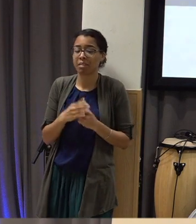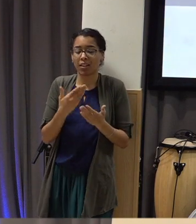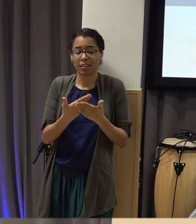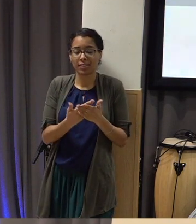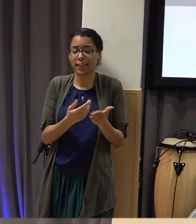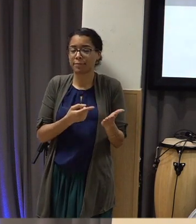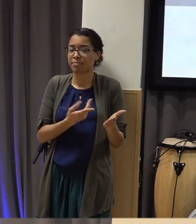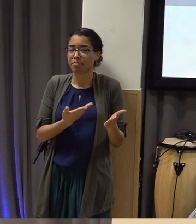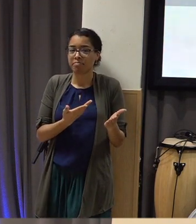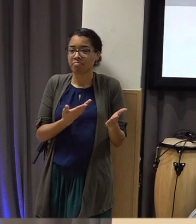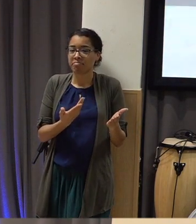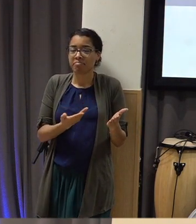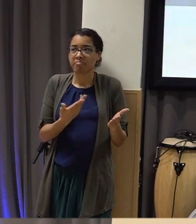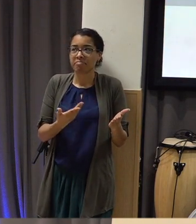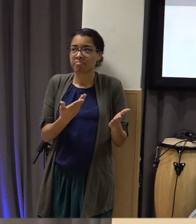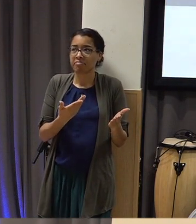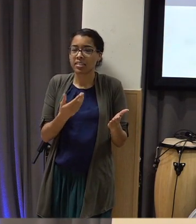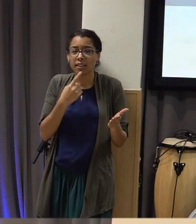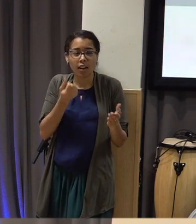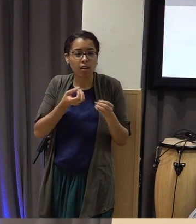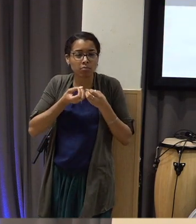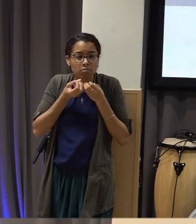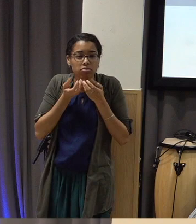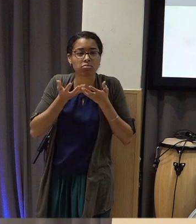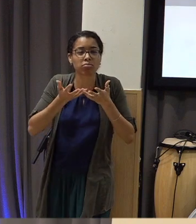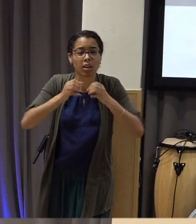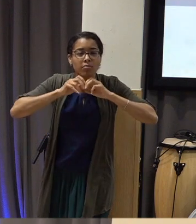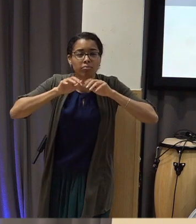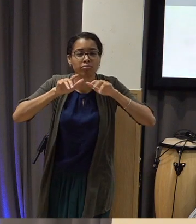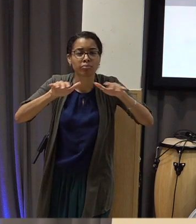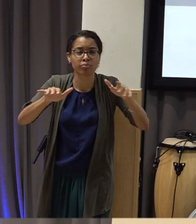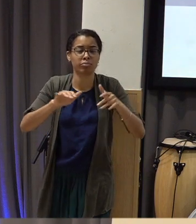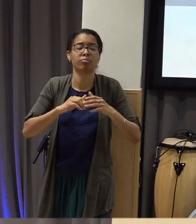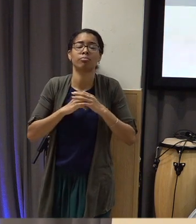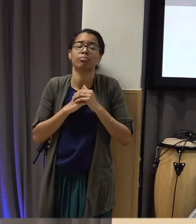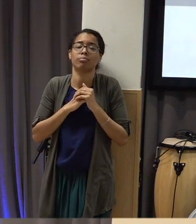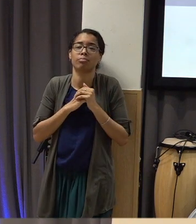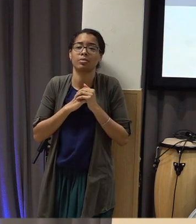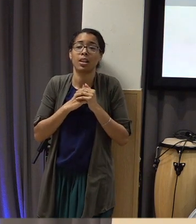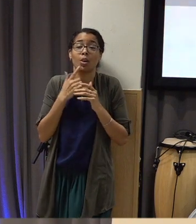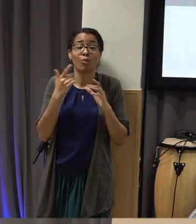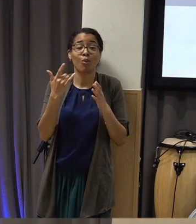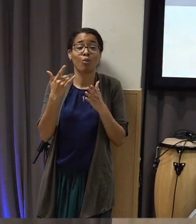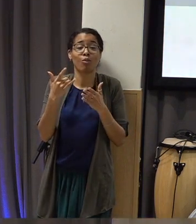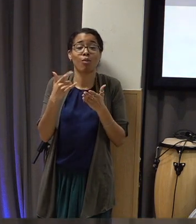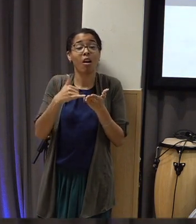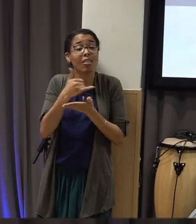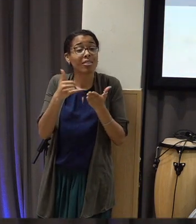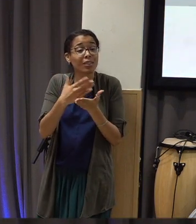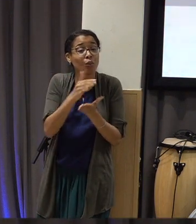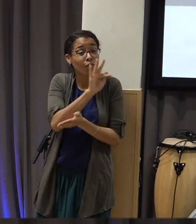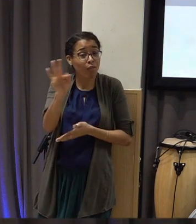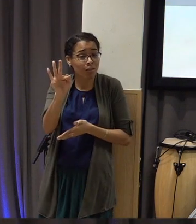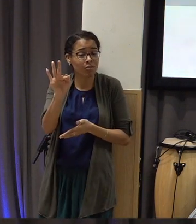train d'être vraiment soufflé comme un vent dans l'ensemble des assemblées, en tout cas d'Île-de-France que je connais. Et